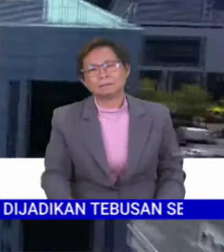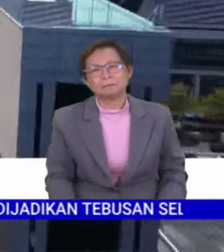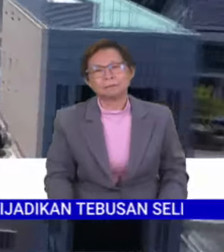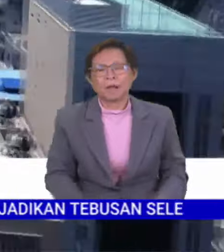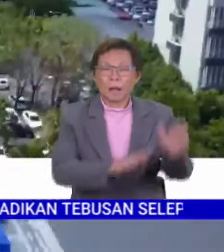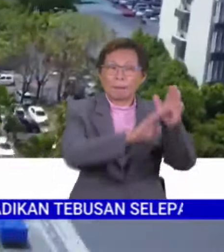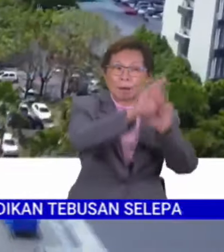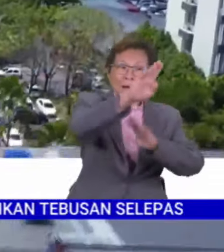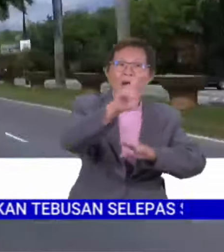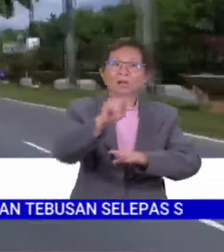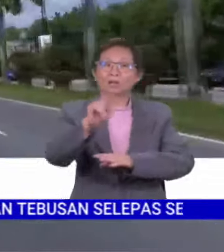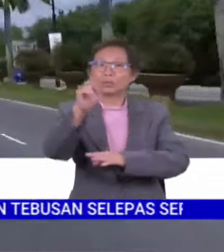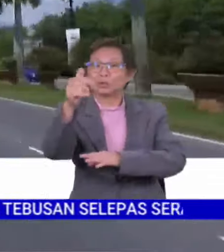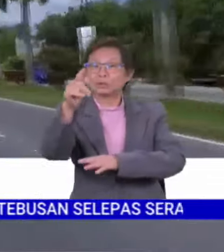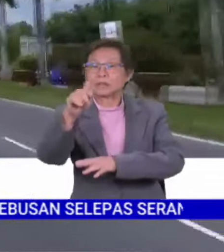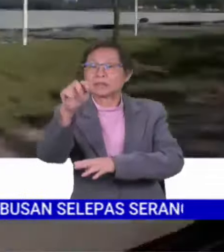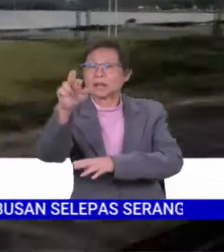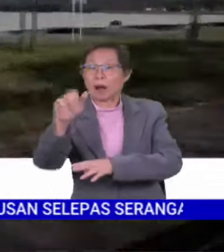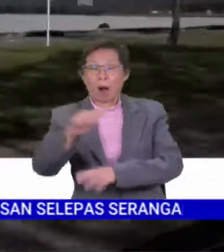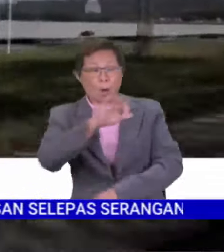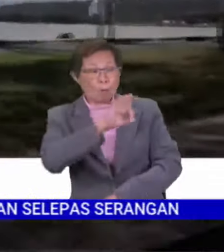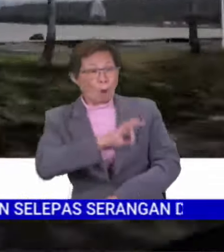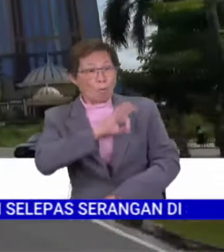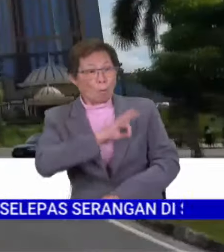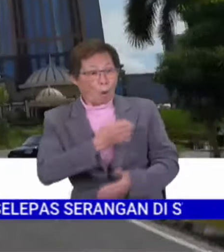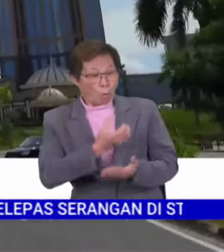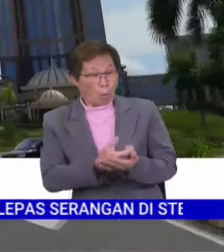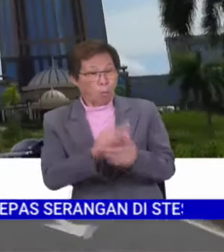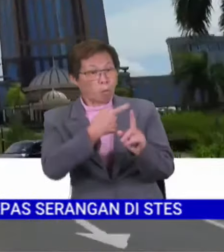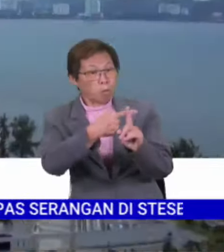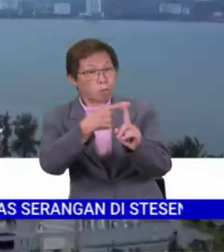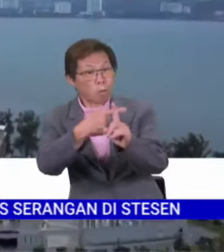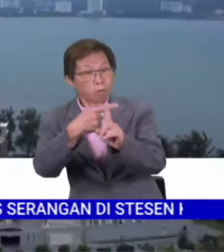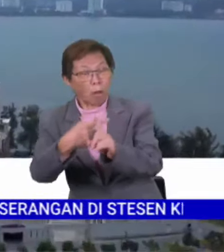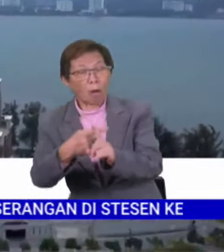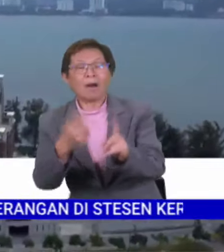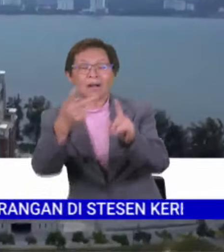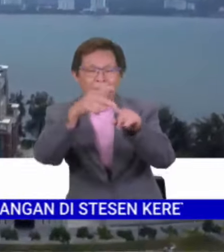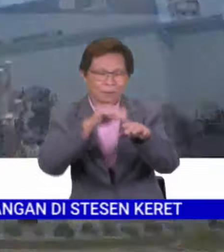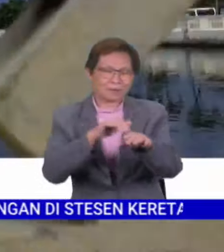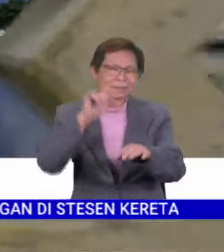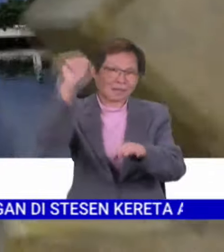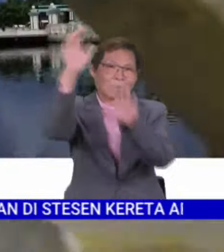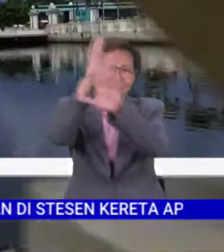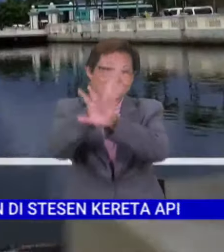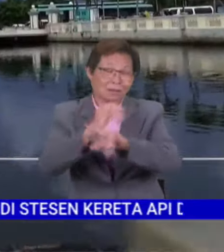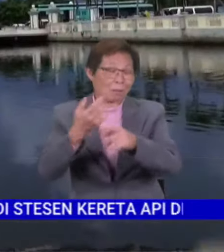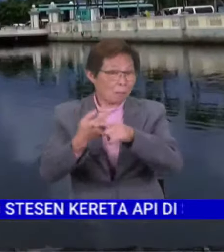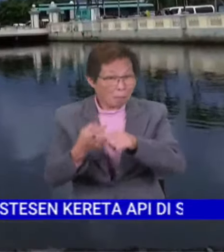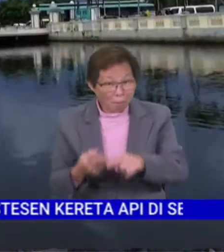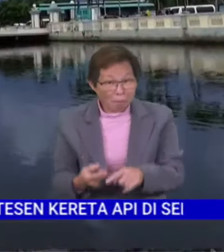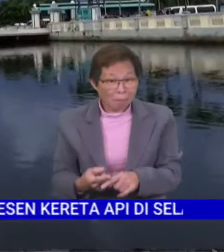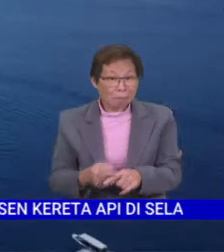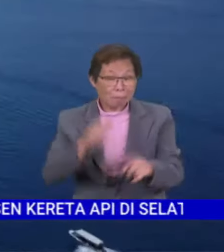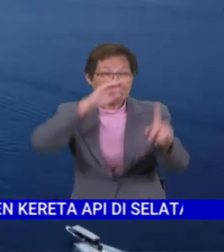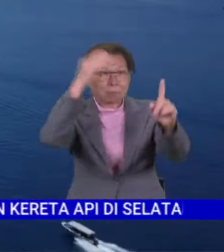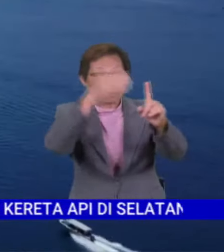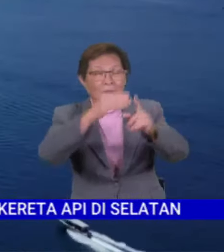Jelasnya pembangunan Nusantara bakal memberi limpahan ekonomi positif terutamanya kepada Sabah dan Sarawak. Bagaimanapun,